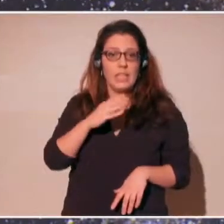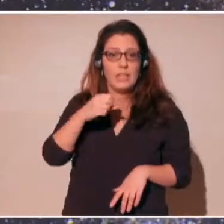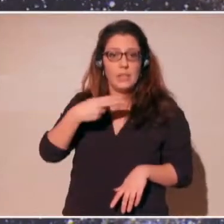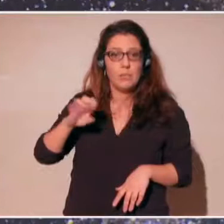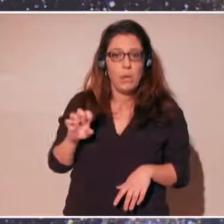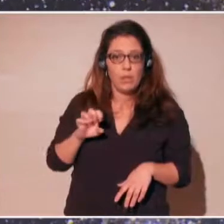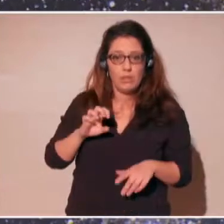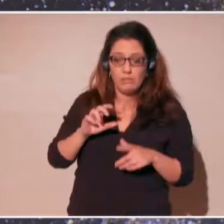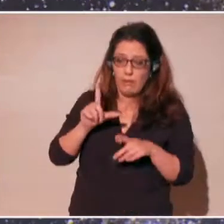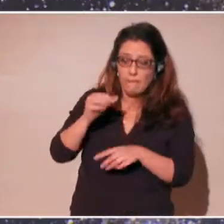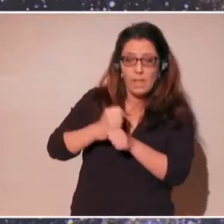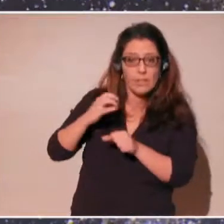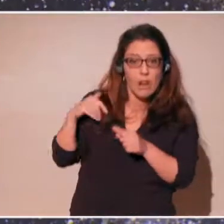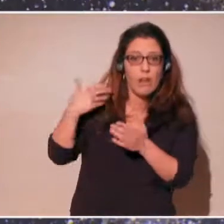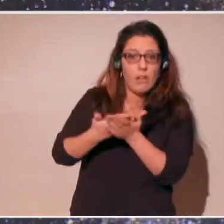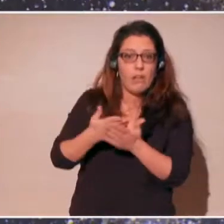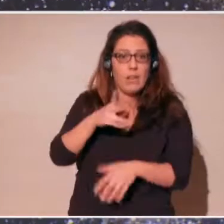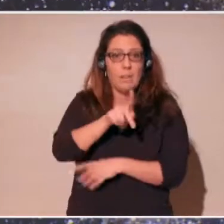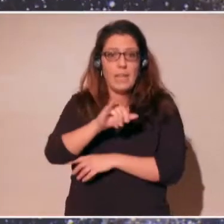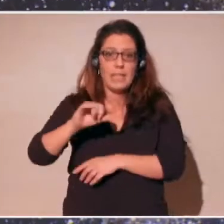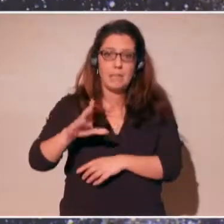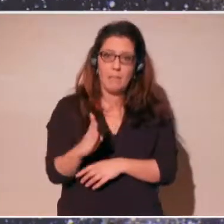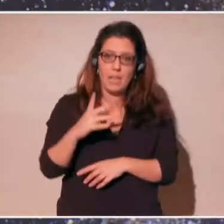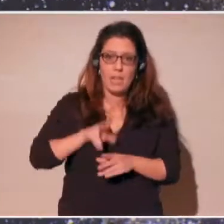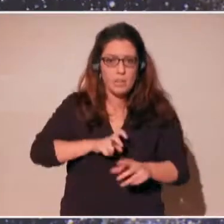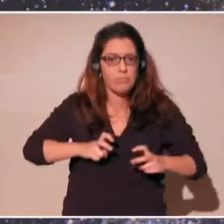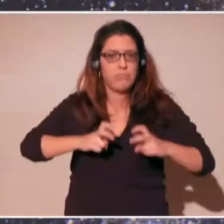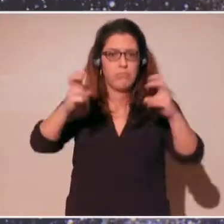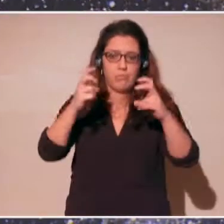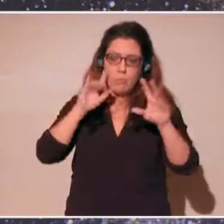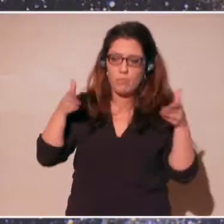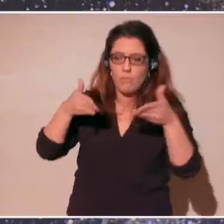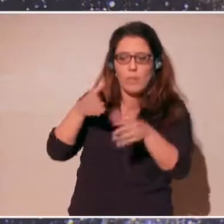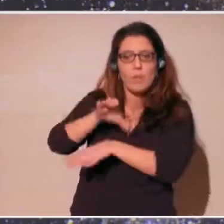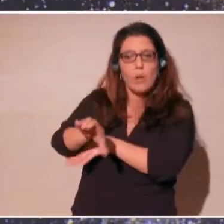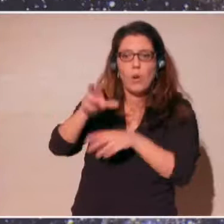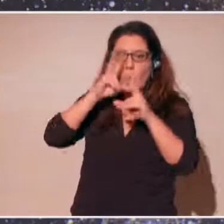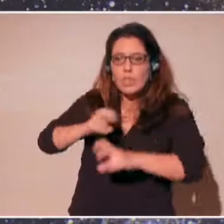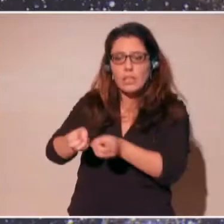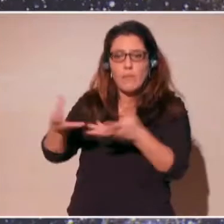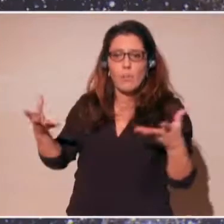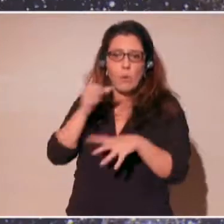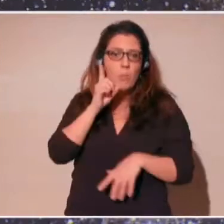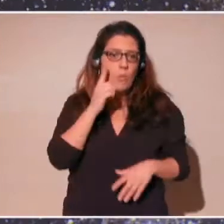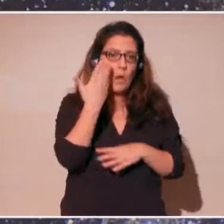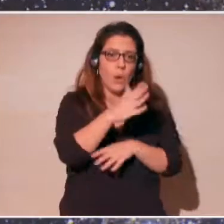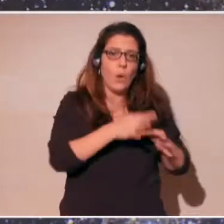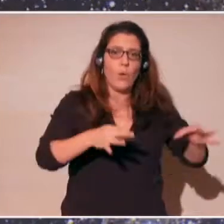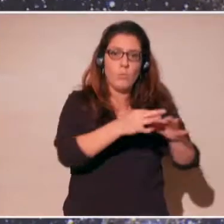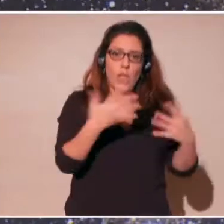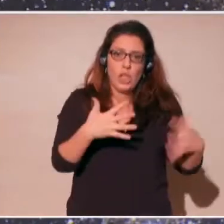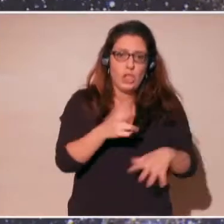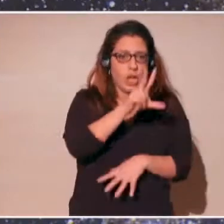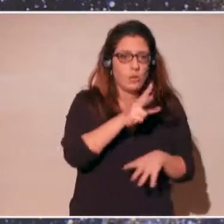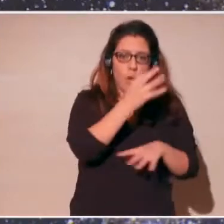du PIB affectés à la recherche et au développement, quand nombre de pays ont déjà dépassé l'objectif des 3% et visent les